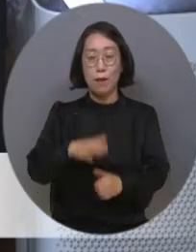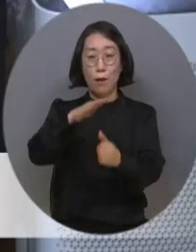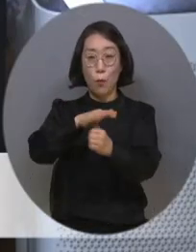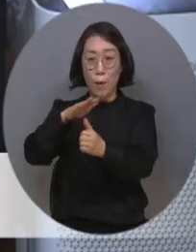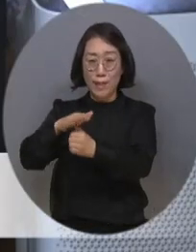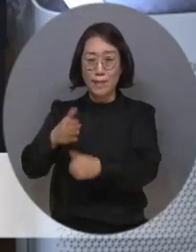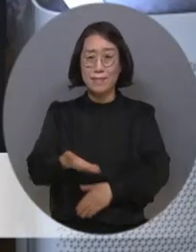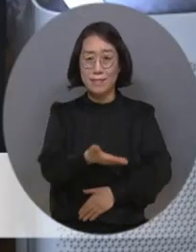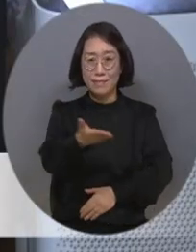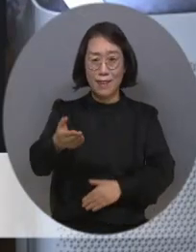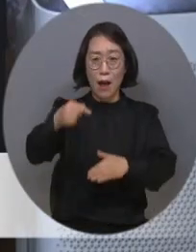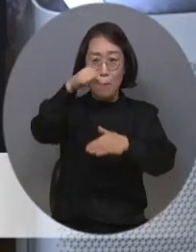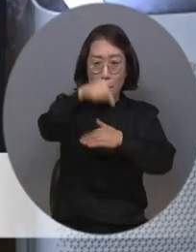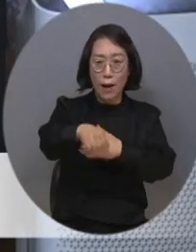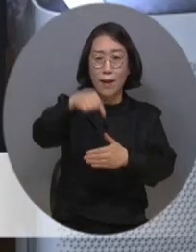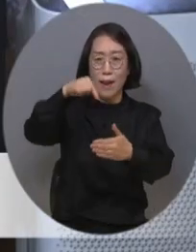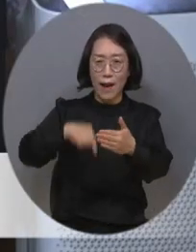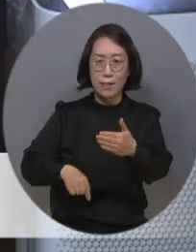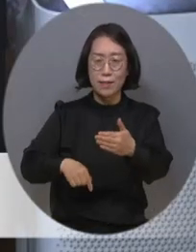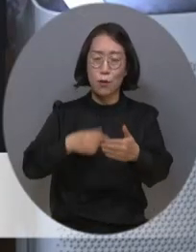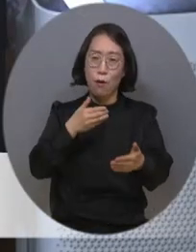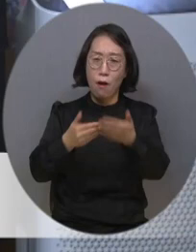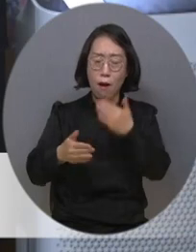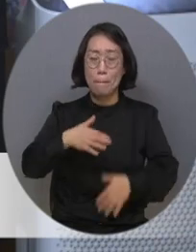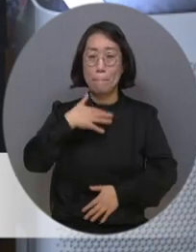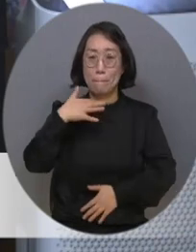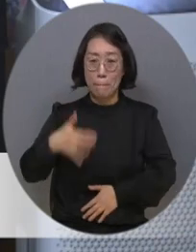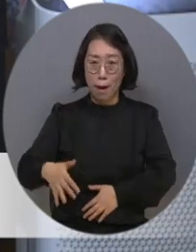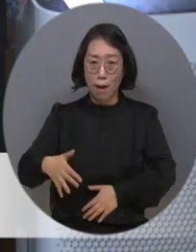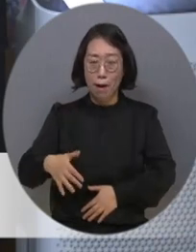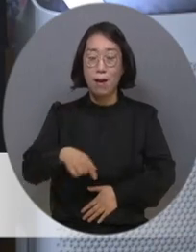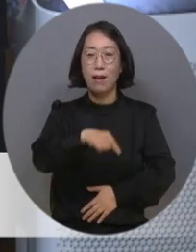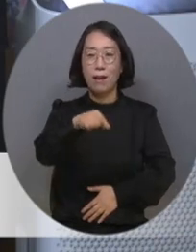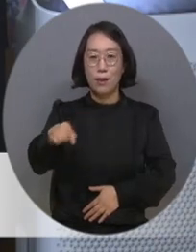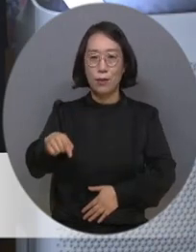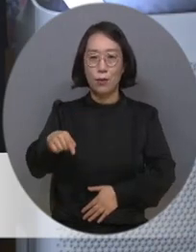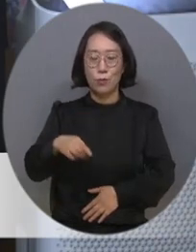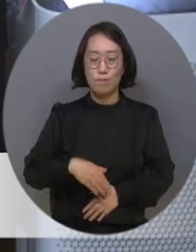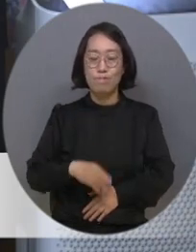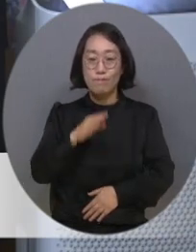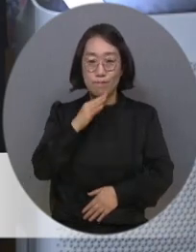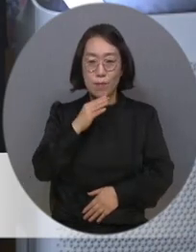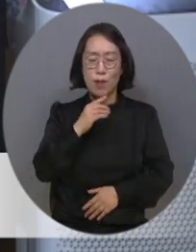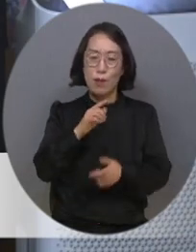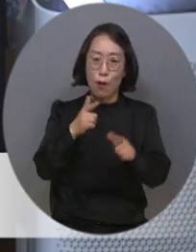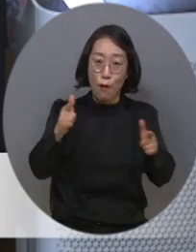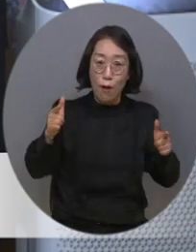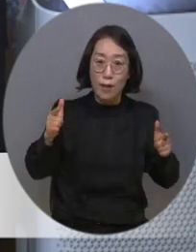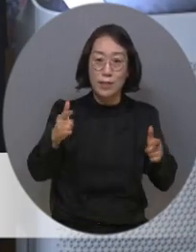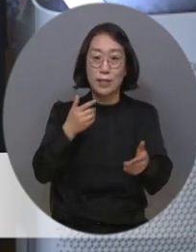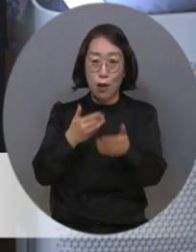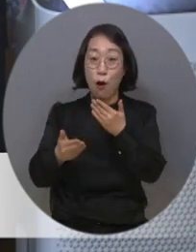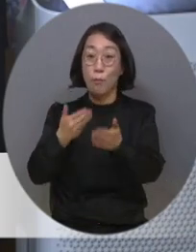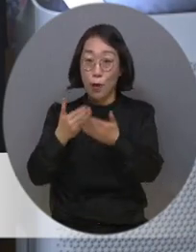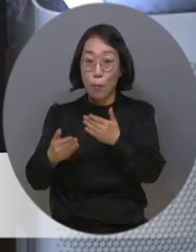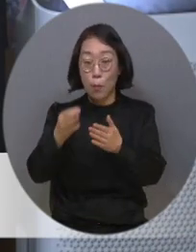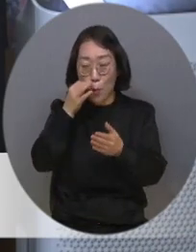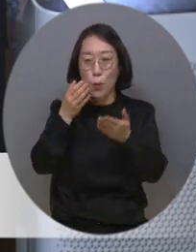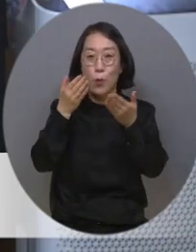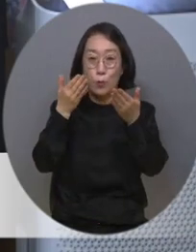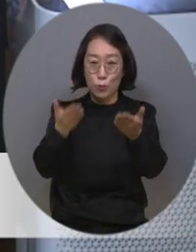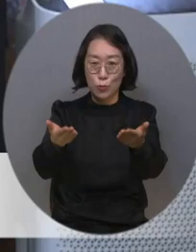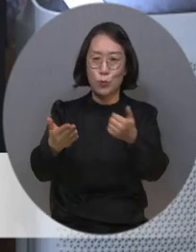외부에서고 센터 내에서도 할 수 없는 좀 제한적인 거를 외부 지역사에 들어와 가지고 아이들한테 다양한 경험을 할 수 있는 기회를